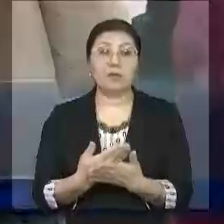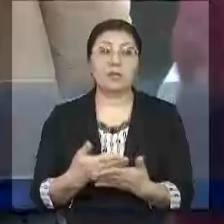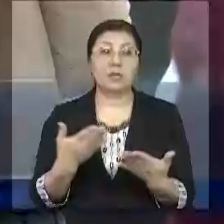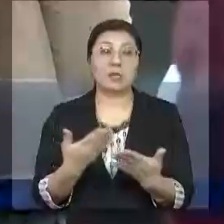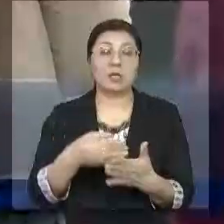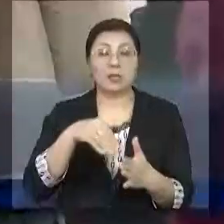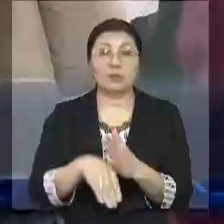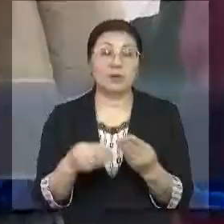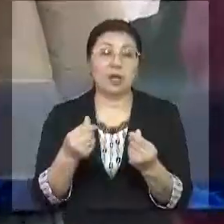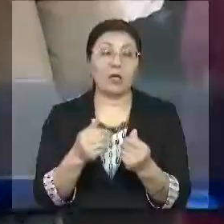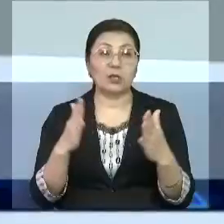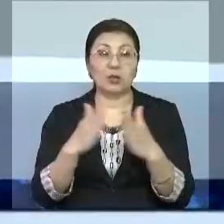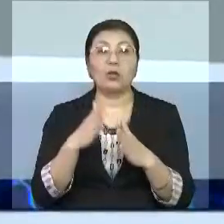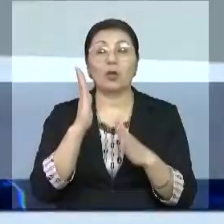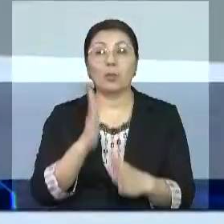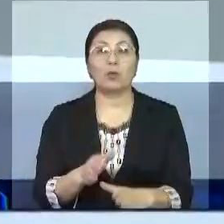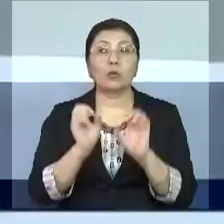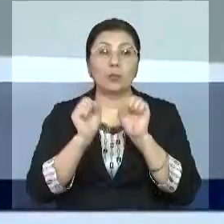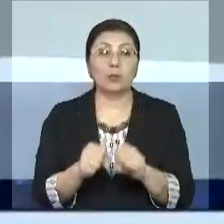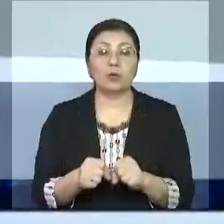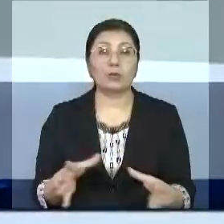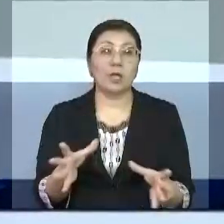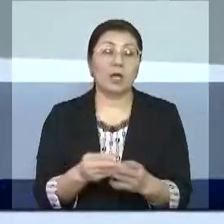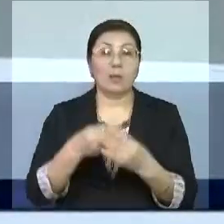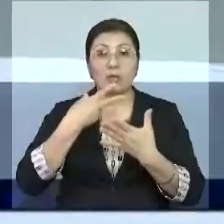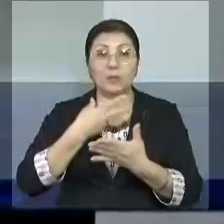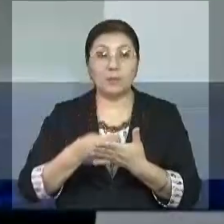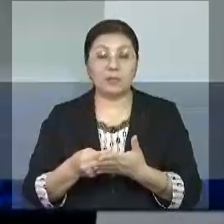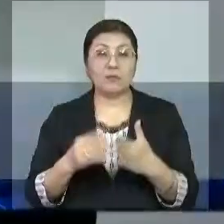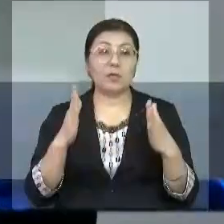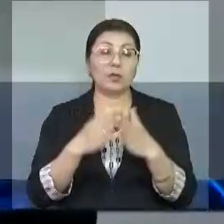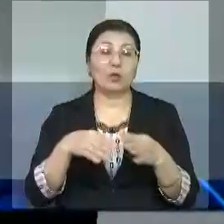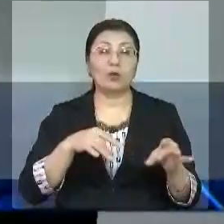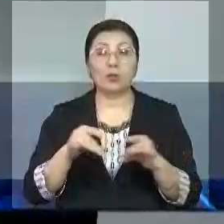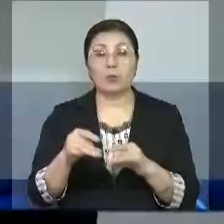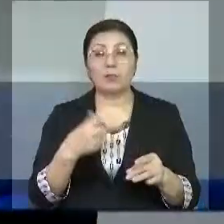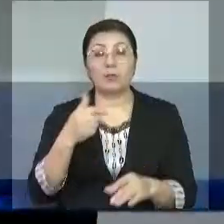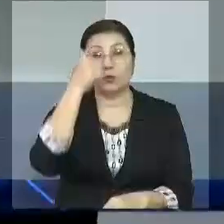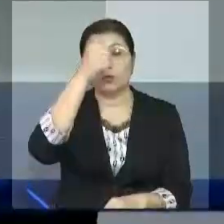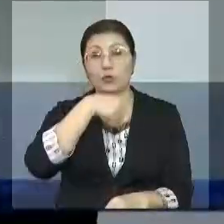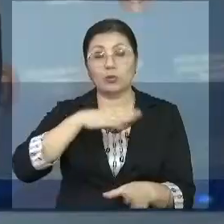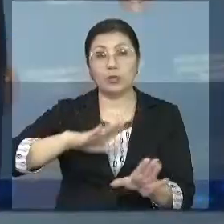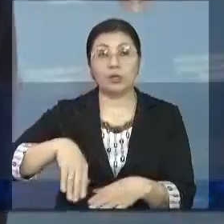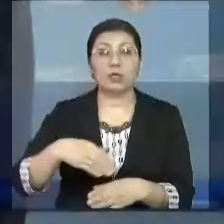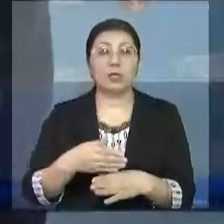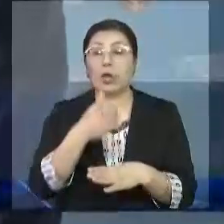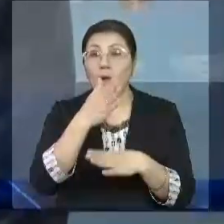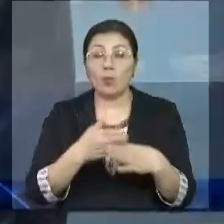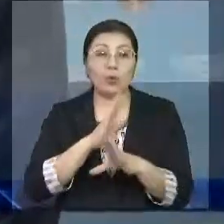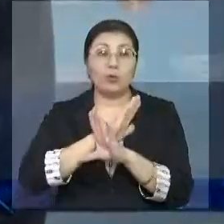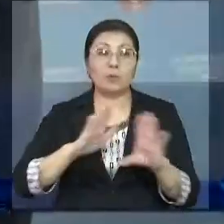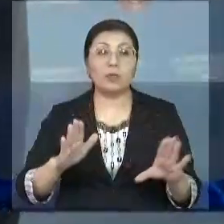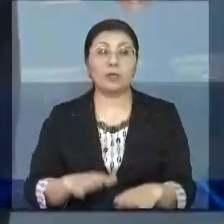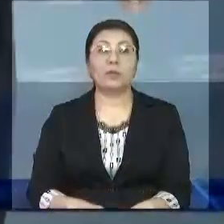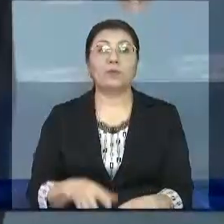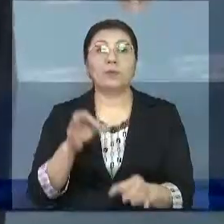ішінде ақшасы болуы мүмкін. Айта кеткен жөн, бірлесіп сатып алынған мүлік 3 жылдан кейін бөлуге жатпай. Сот орындаушыларды атқару